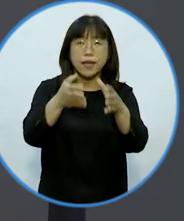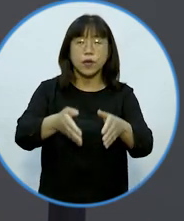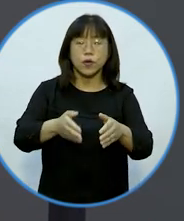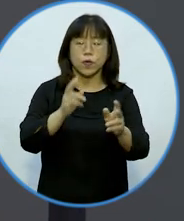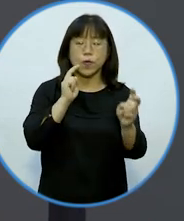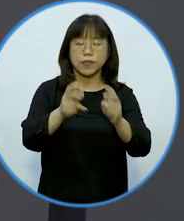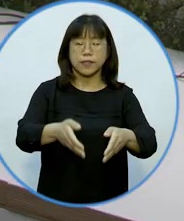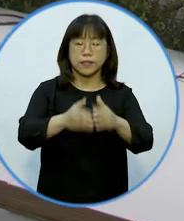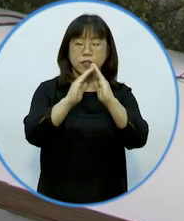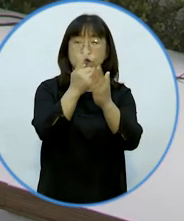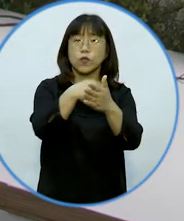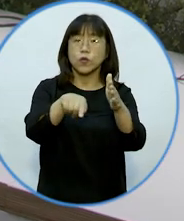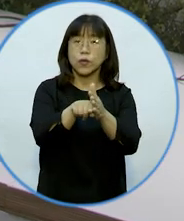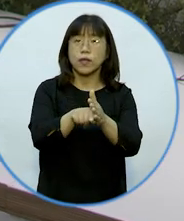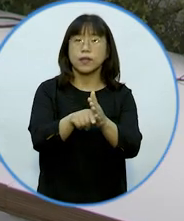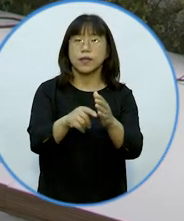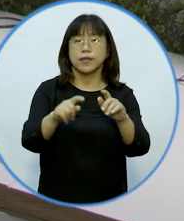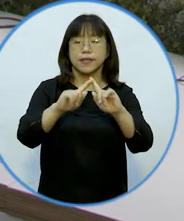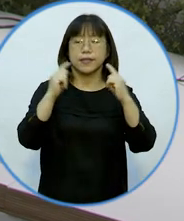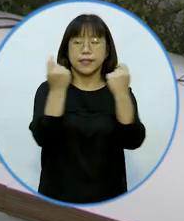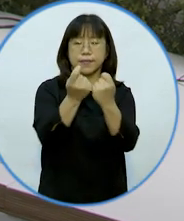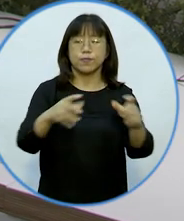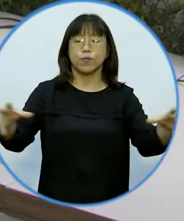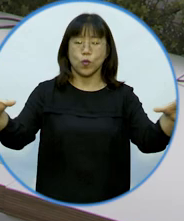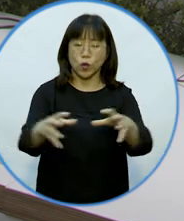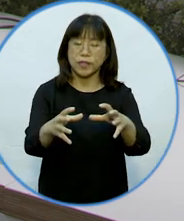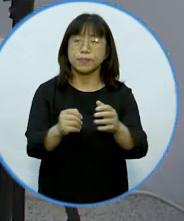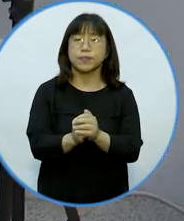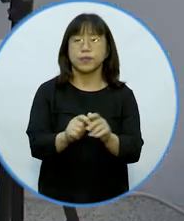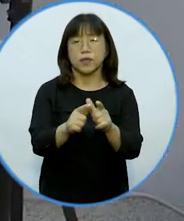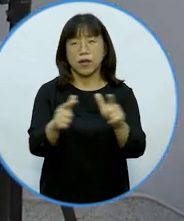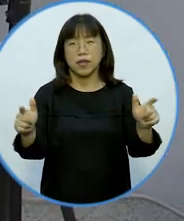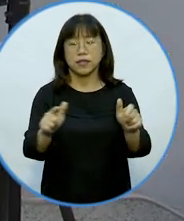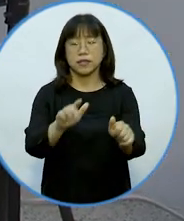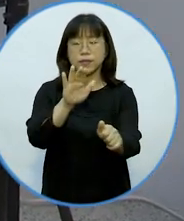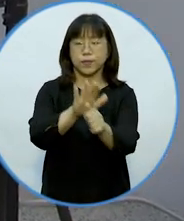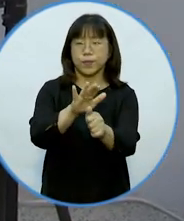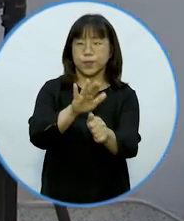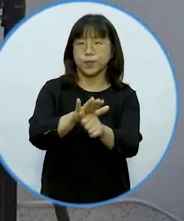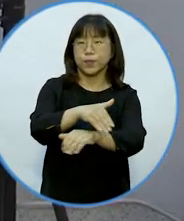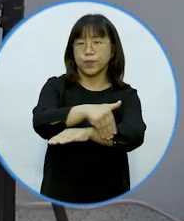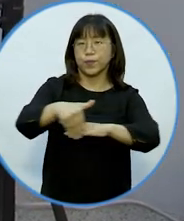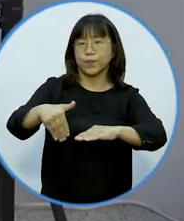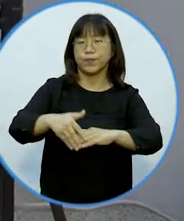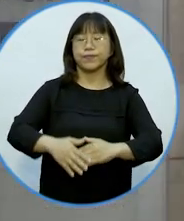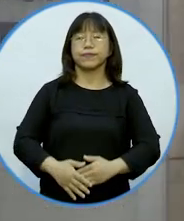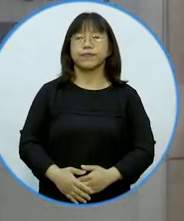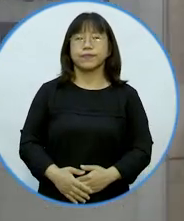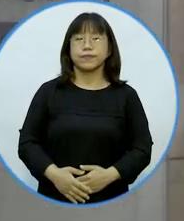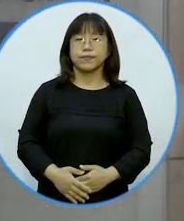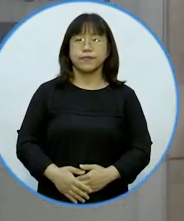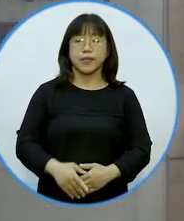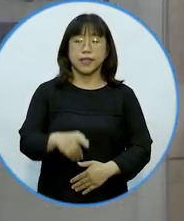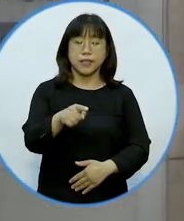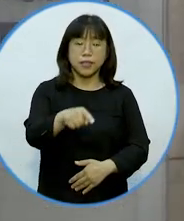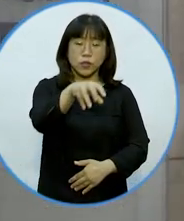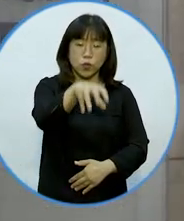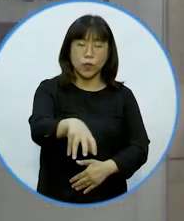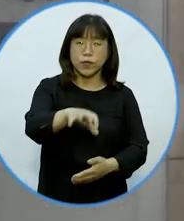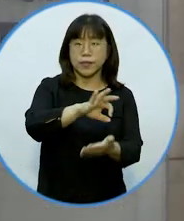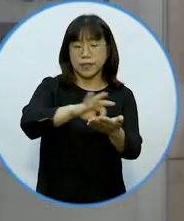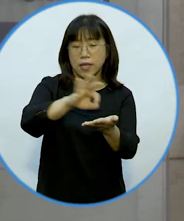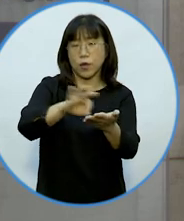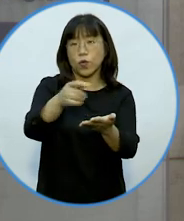예비 창업팀을 추가로 모집하고 캠퍼스 내 레코딩 시설을 활용해 인디 뮤지션 창업 육성에도 힘쓸